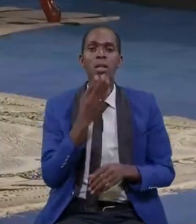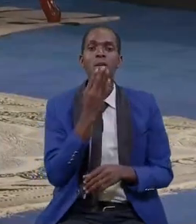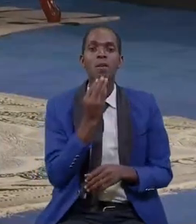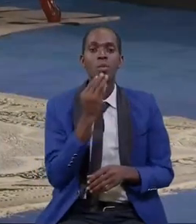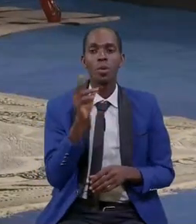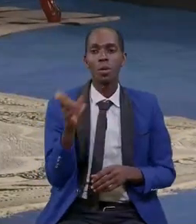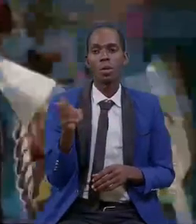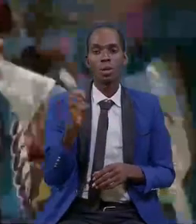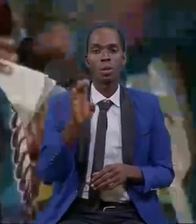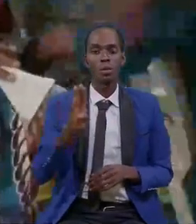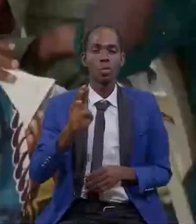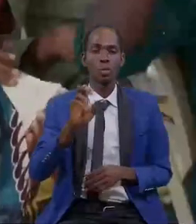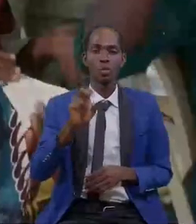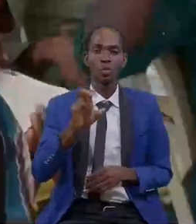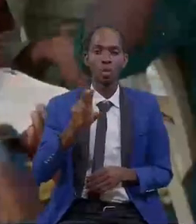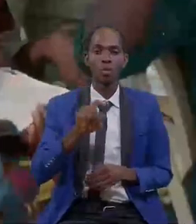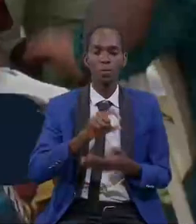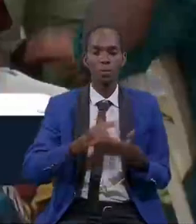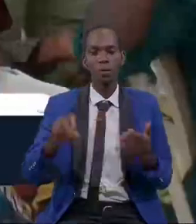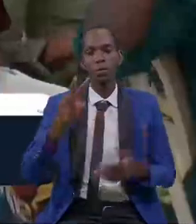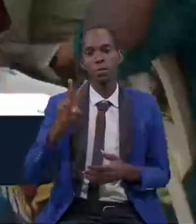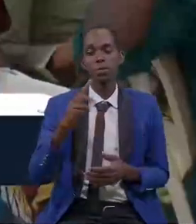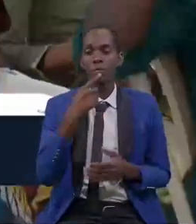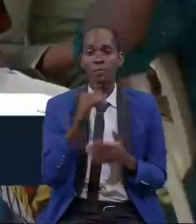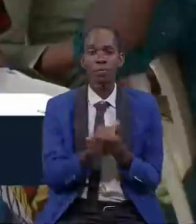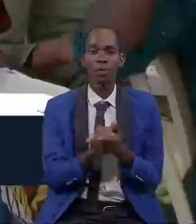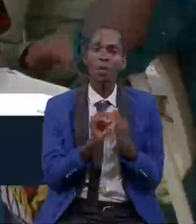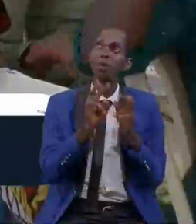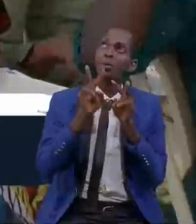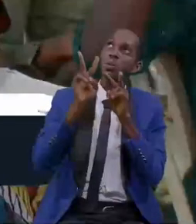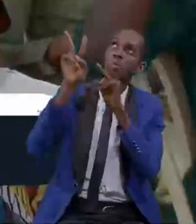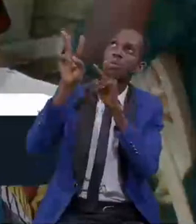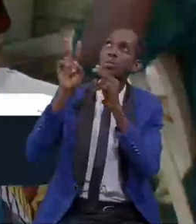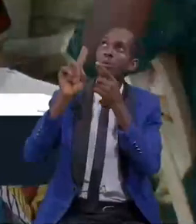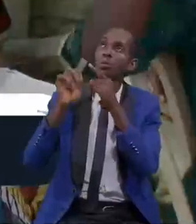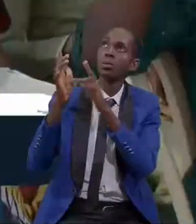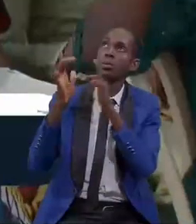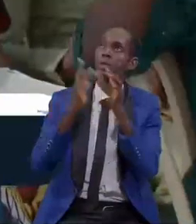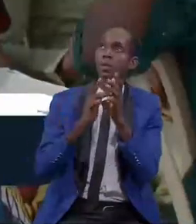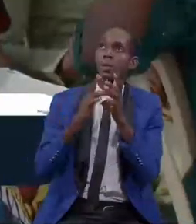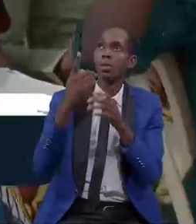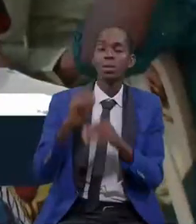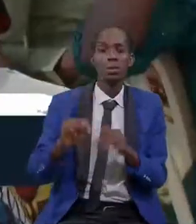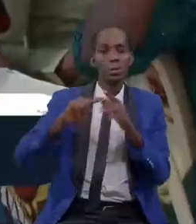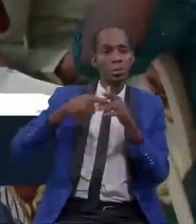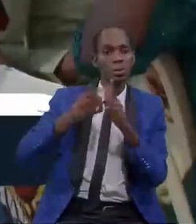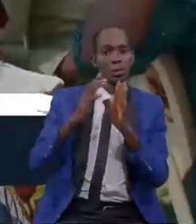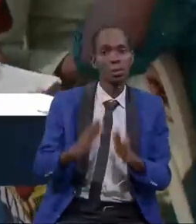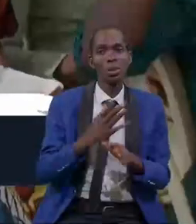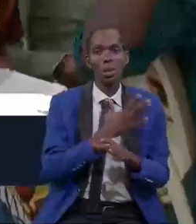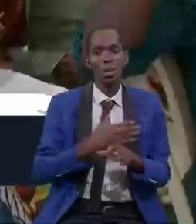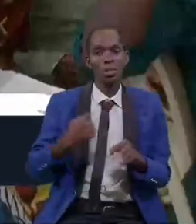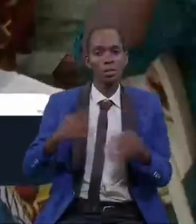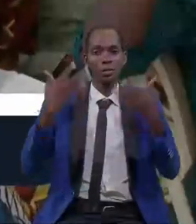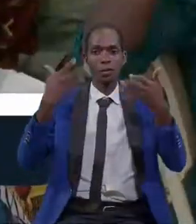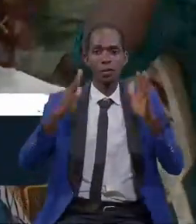12, verset 2. Hébreu 12, 2. Ayant les regards sur Jésus, le chef et le